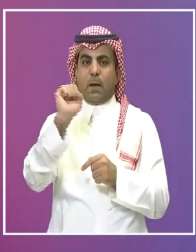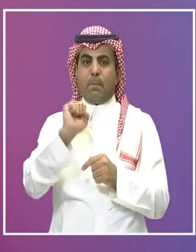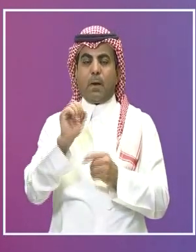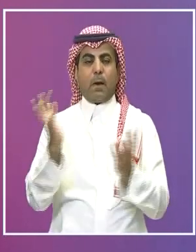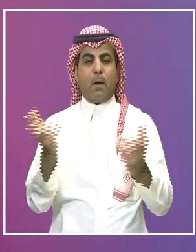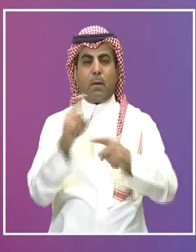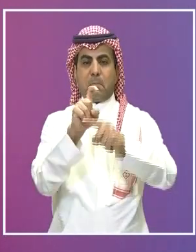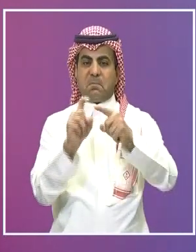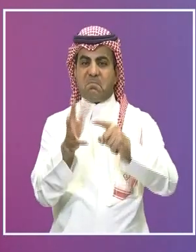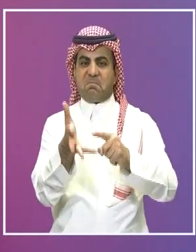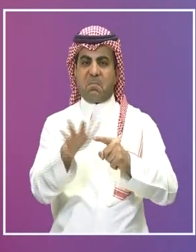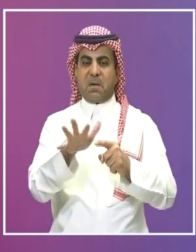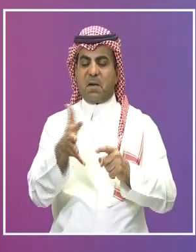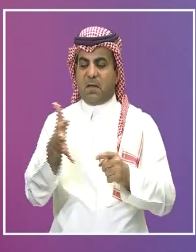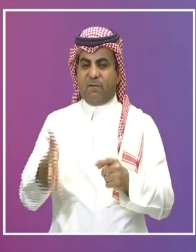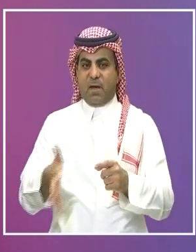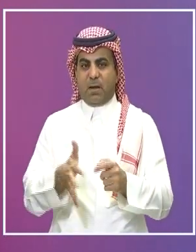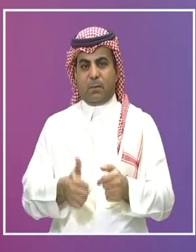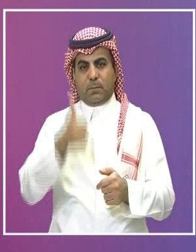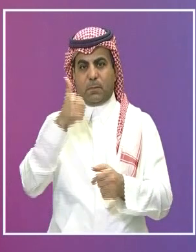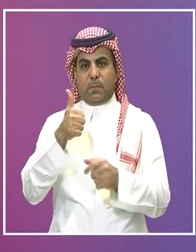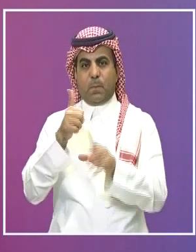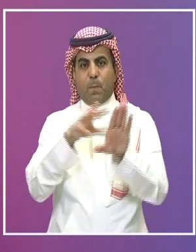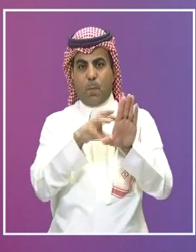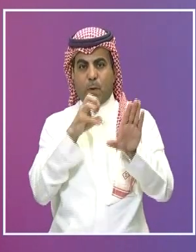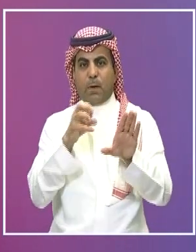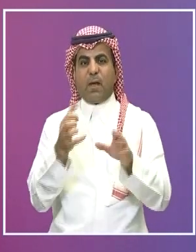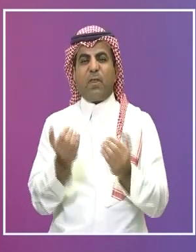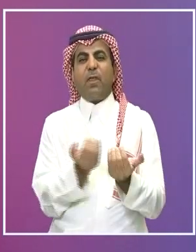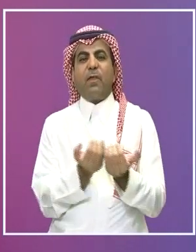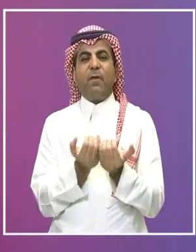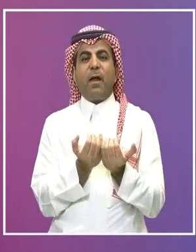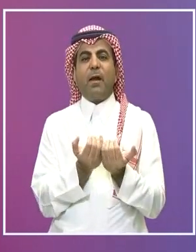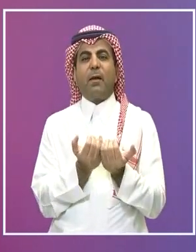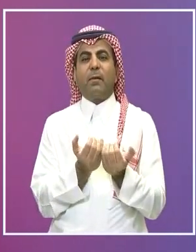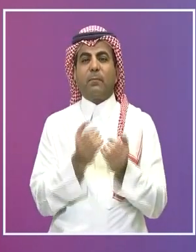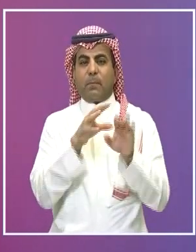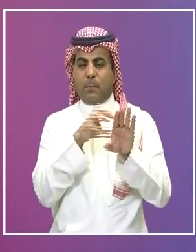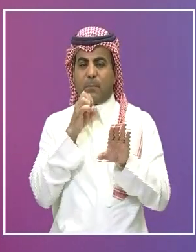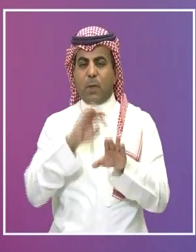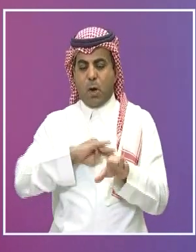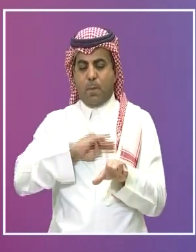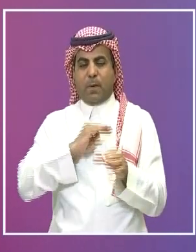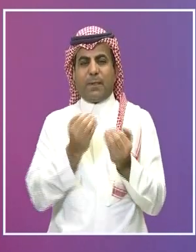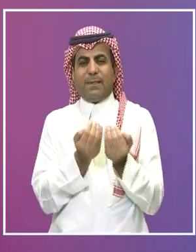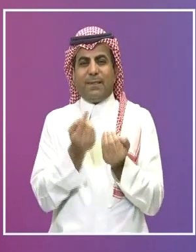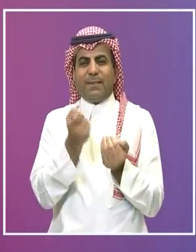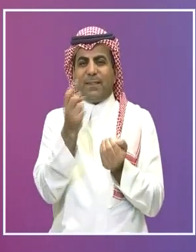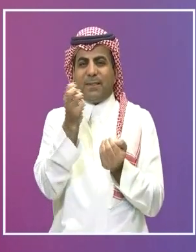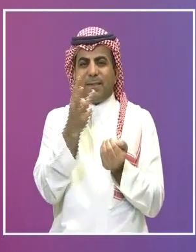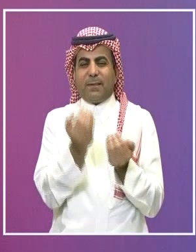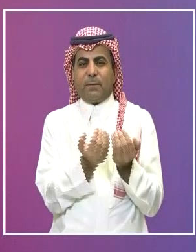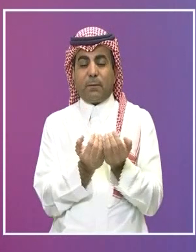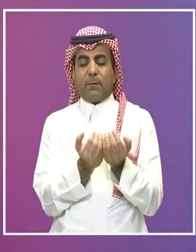نسبة واحتمالية أن تكون موجودة. بشكل عام شدة المرض في الأطفال من هذا السن أقل من غيرهم،